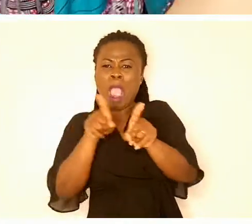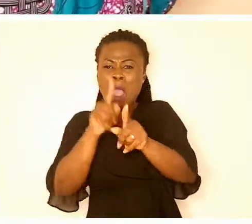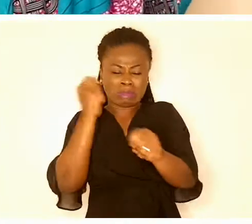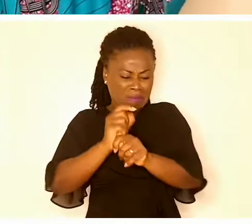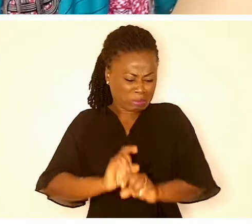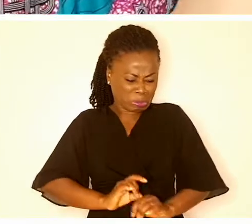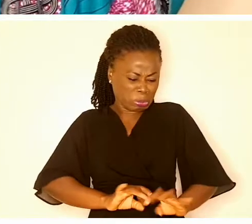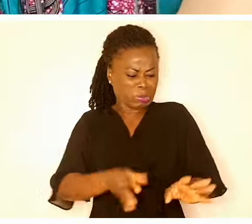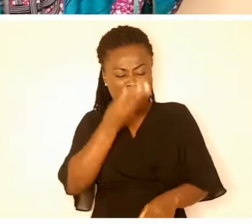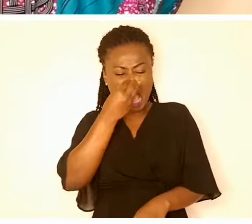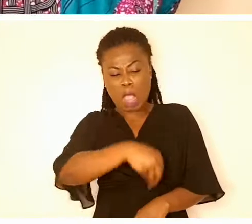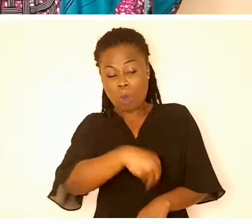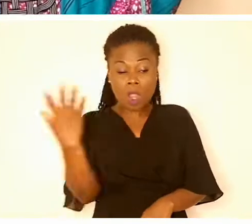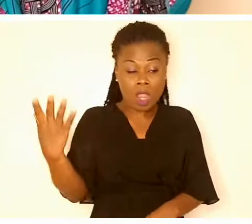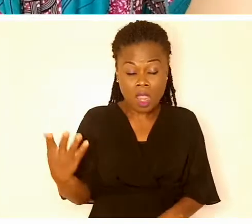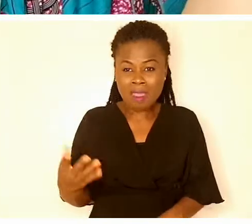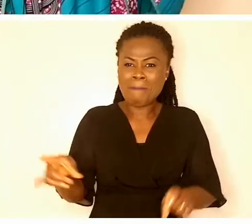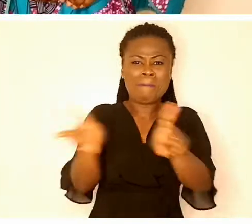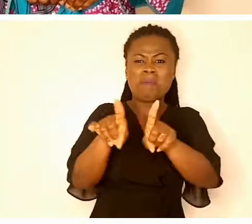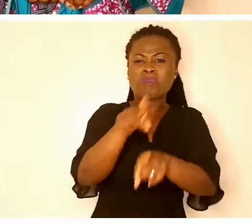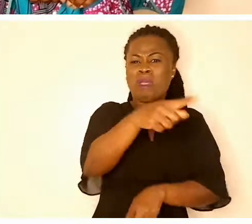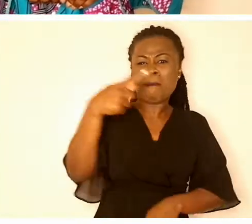de l'importance que vous accordez au sourd lui-même.